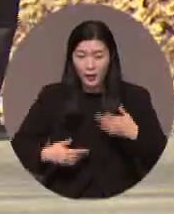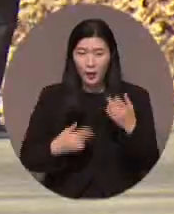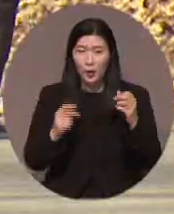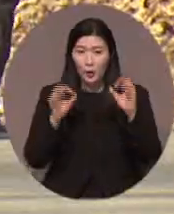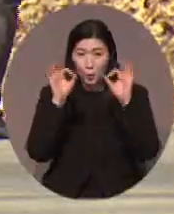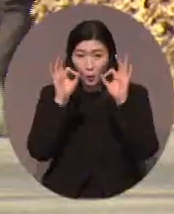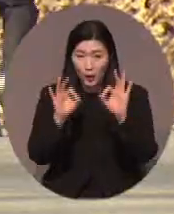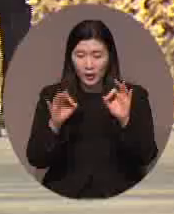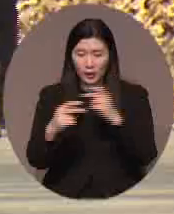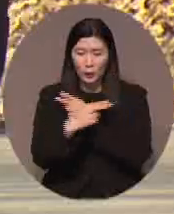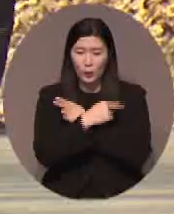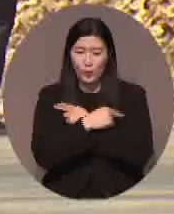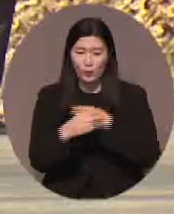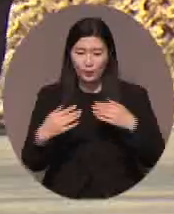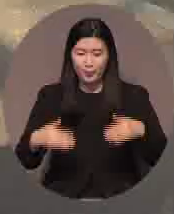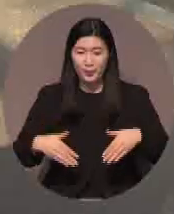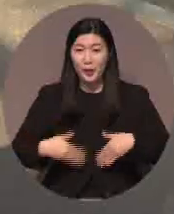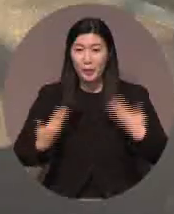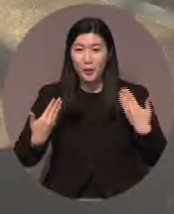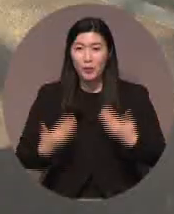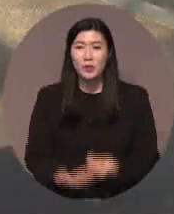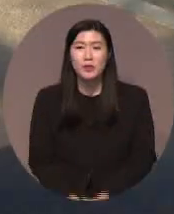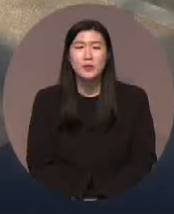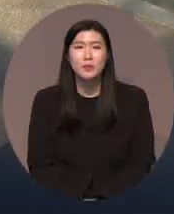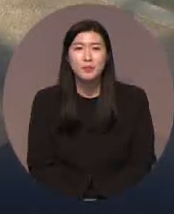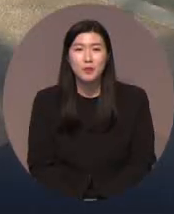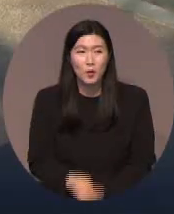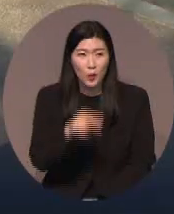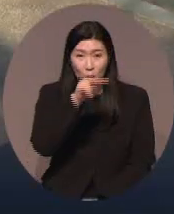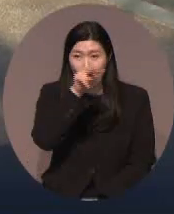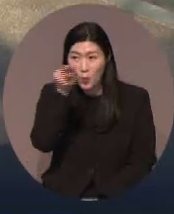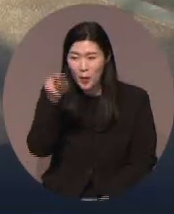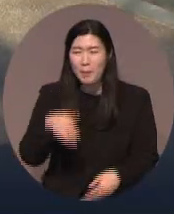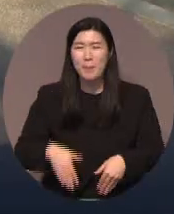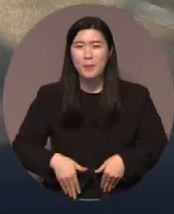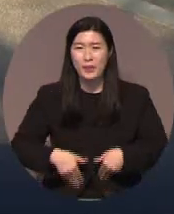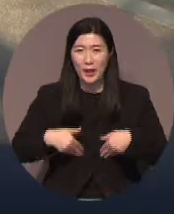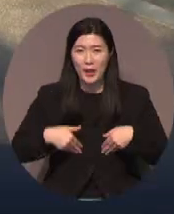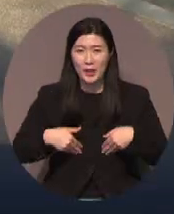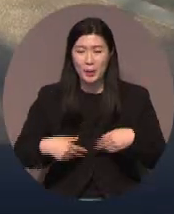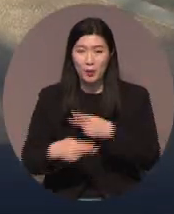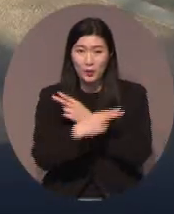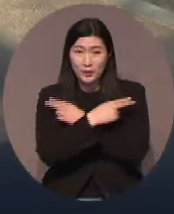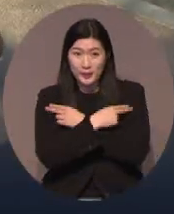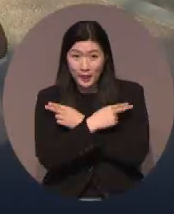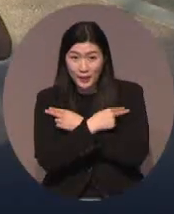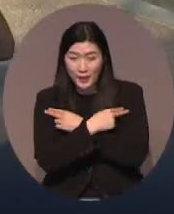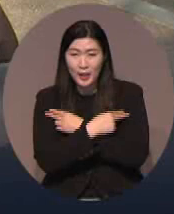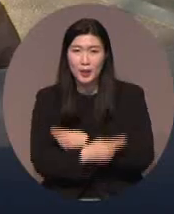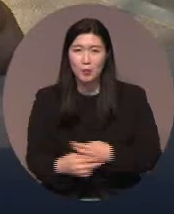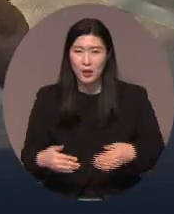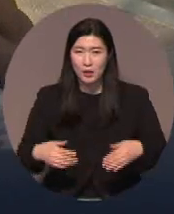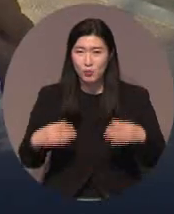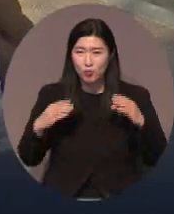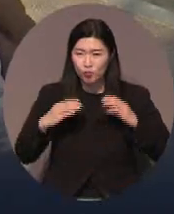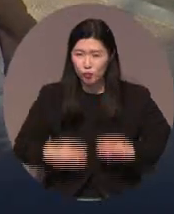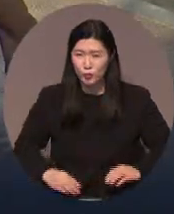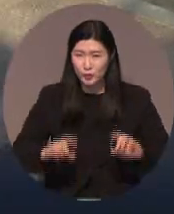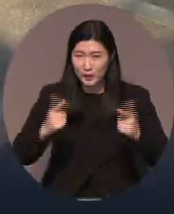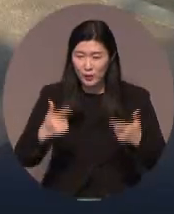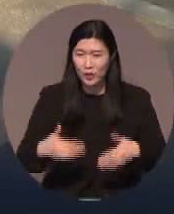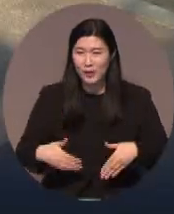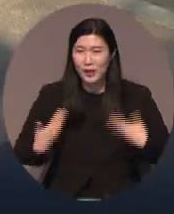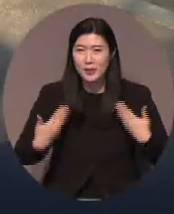한결 가벼워졌습니다. 다들 옷차림이 봄 옷이잖아요. 자켓에 청자켓에 막 빨간색에